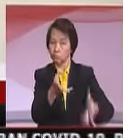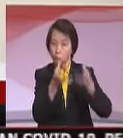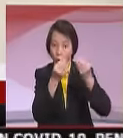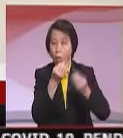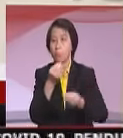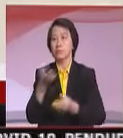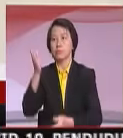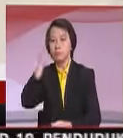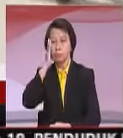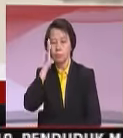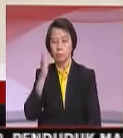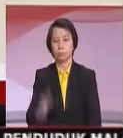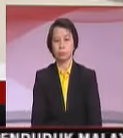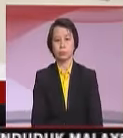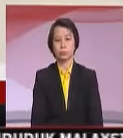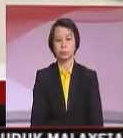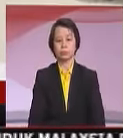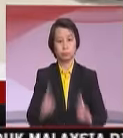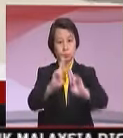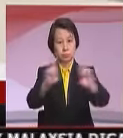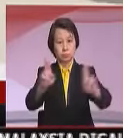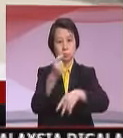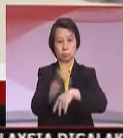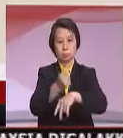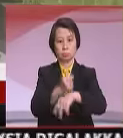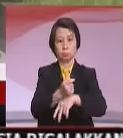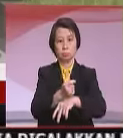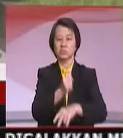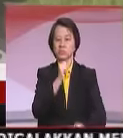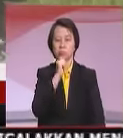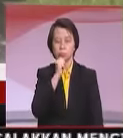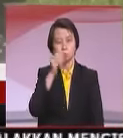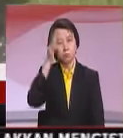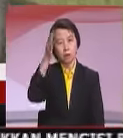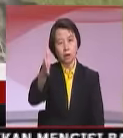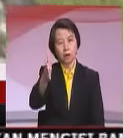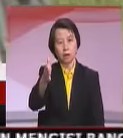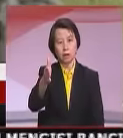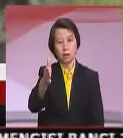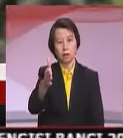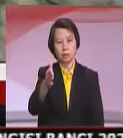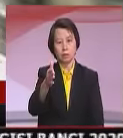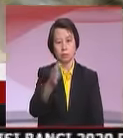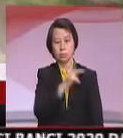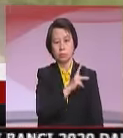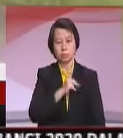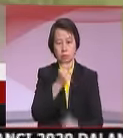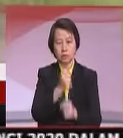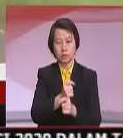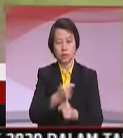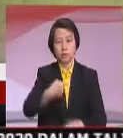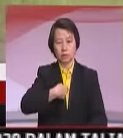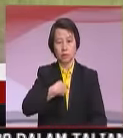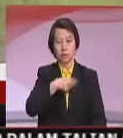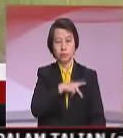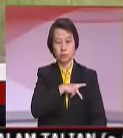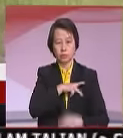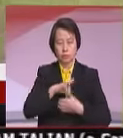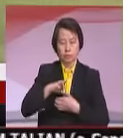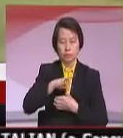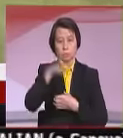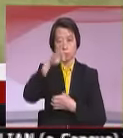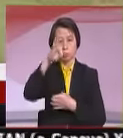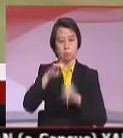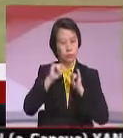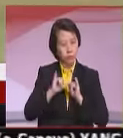Kalau daripada segi tugas, dia tidak akan kata melunturkan saya punya semangat keluarga,